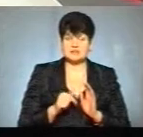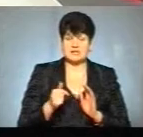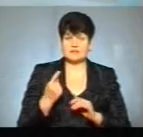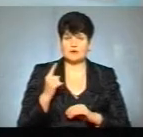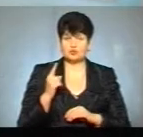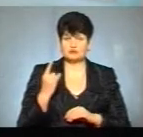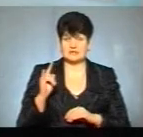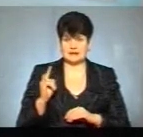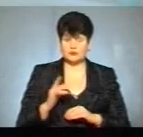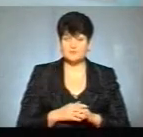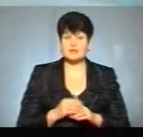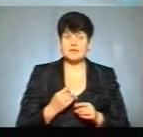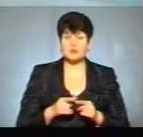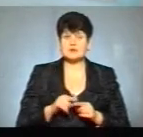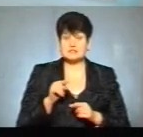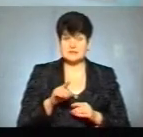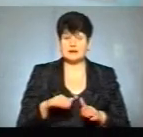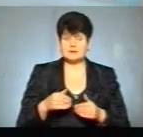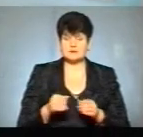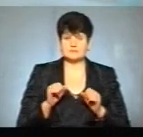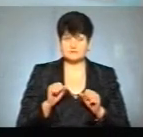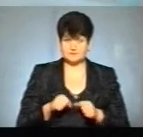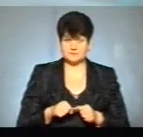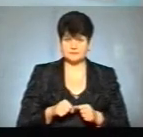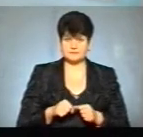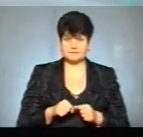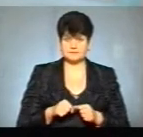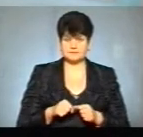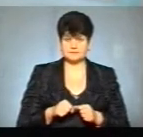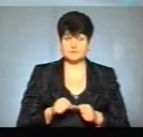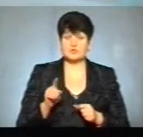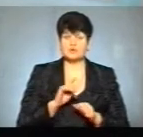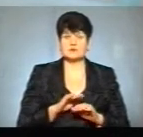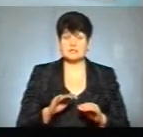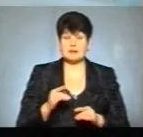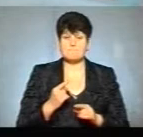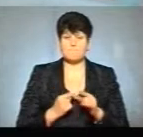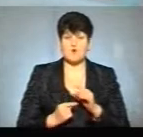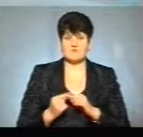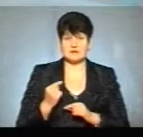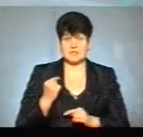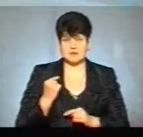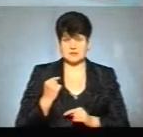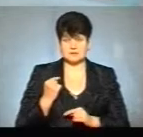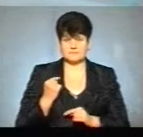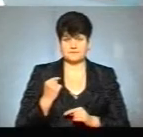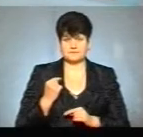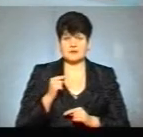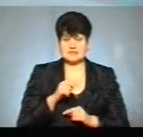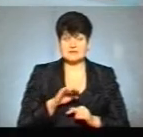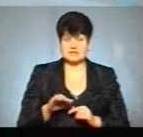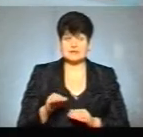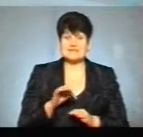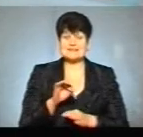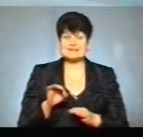дитину. І це, власне, дасть змогу все-таки, щоб діти поверталися, ті діти-сироти, які